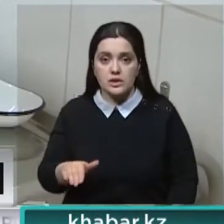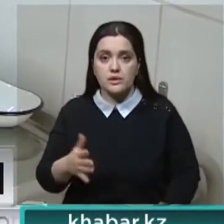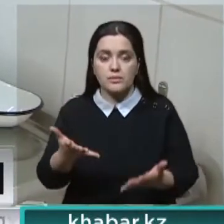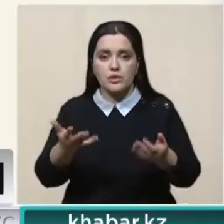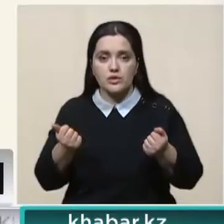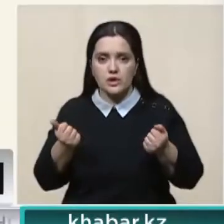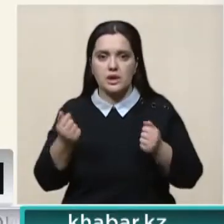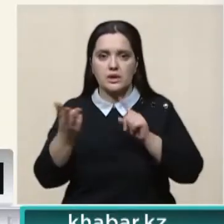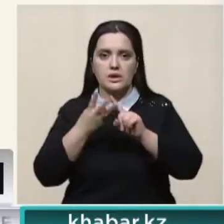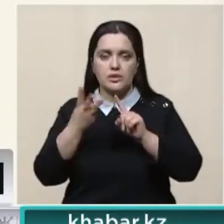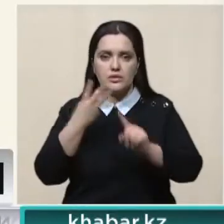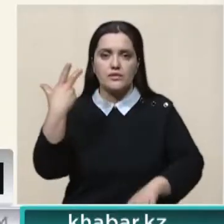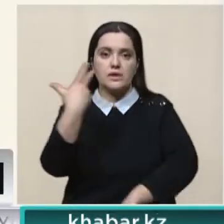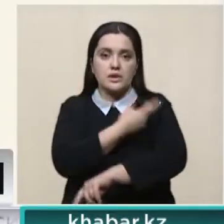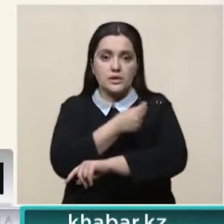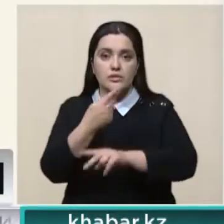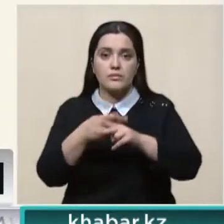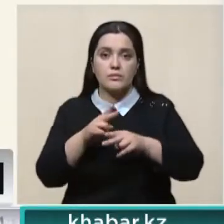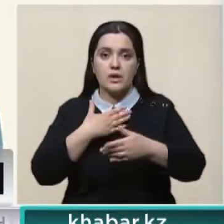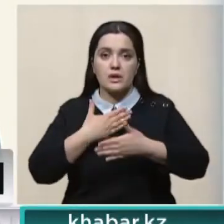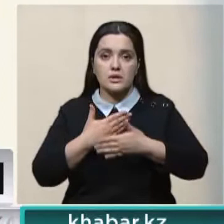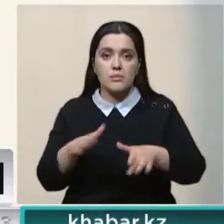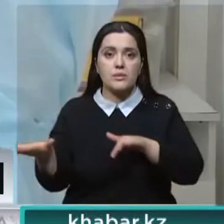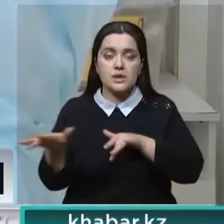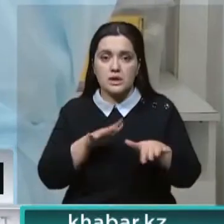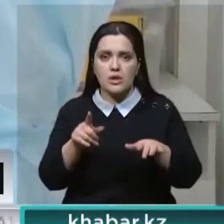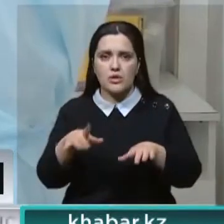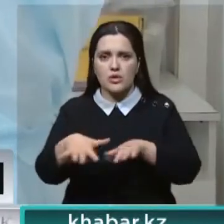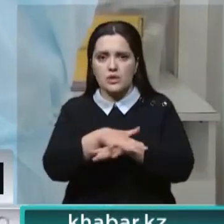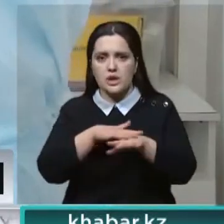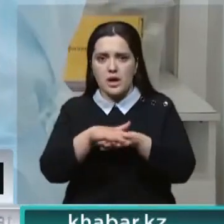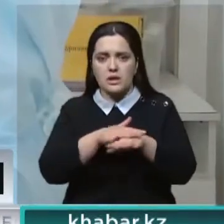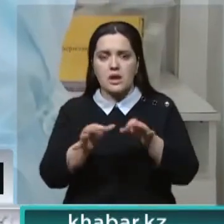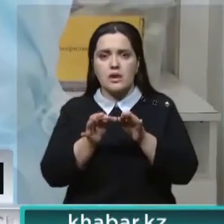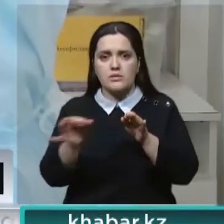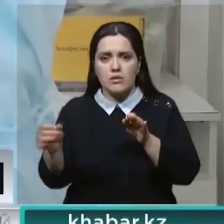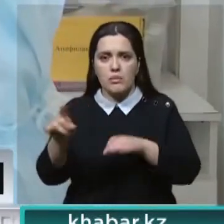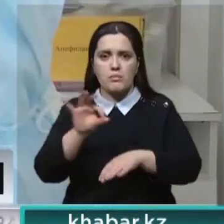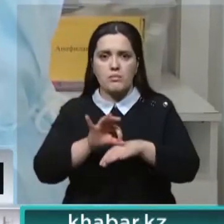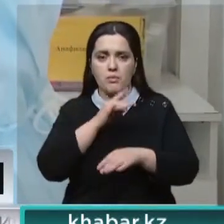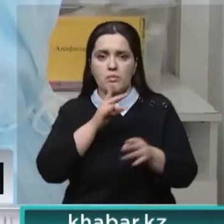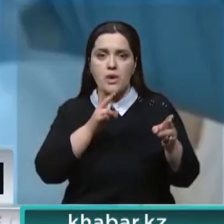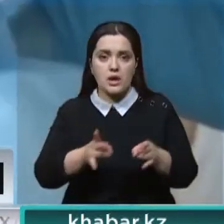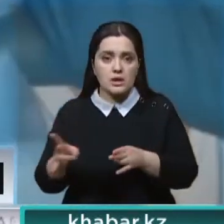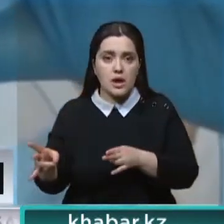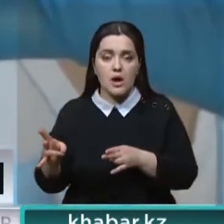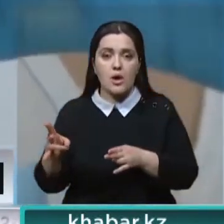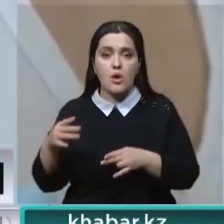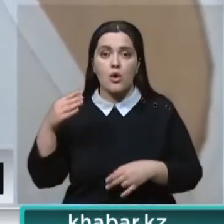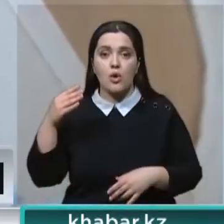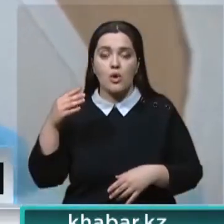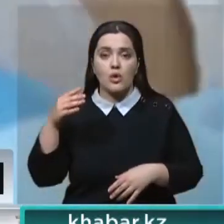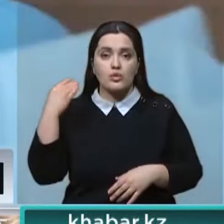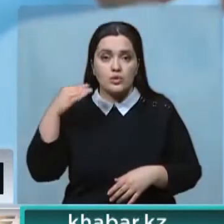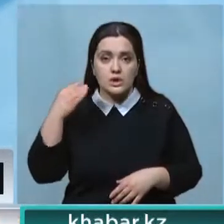жителей получили бустерную вакцину. Особенно активно процесс идет в густонаселенных районах области, где высокая заболеваемость. Отмечу,